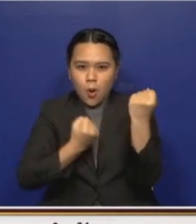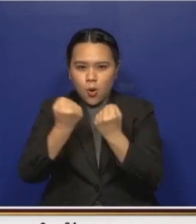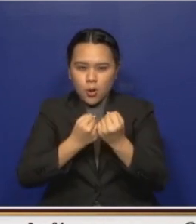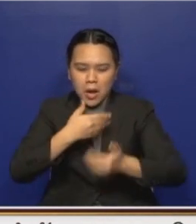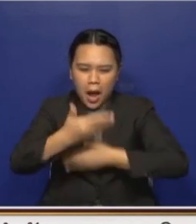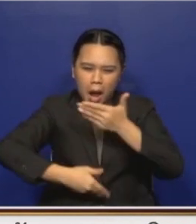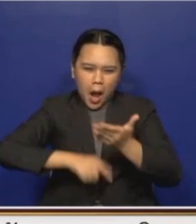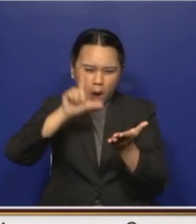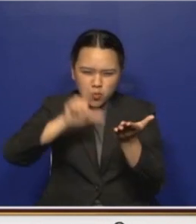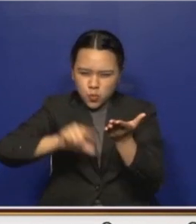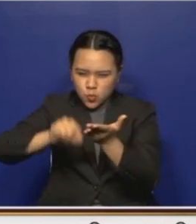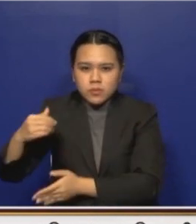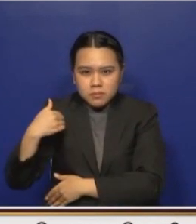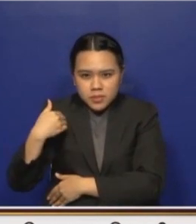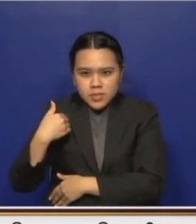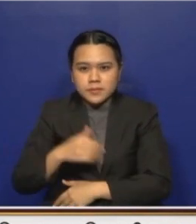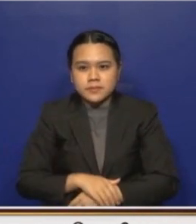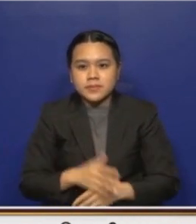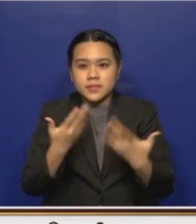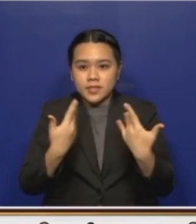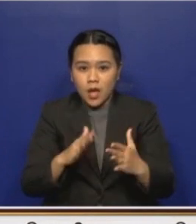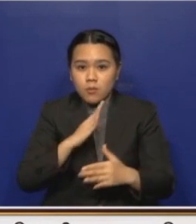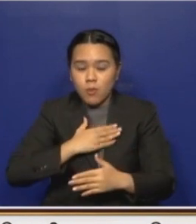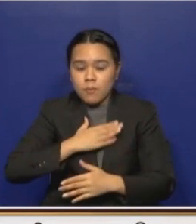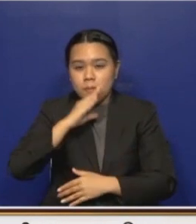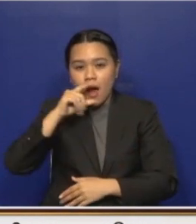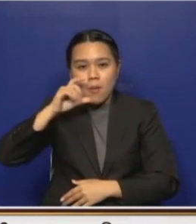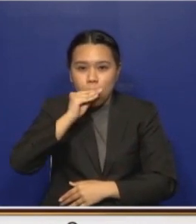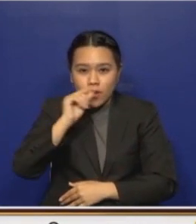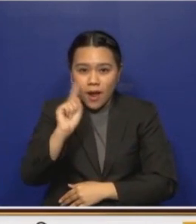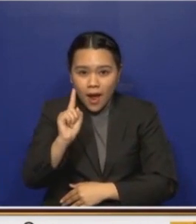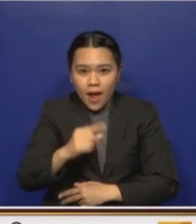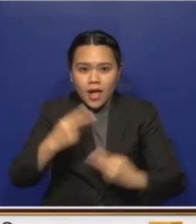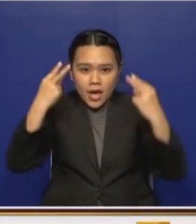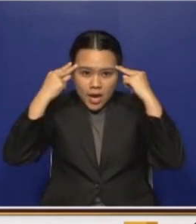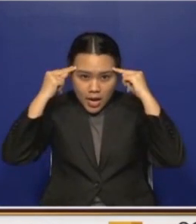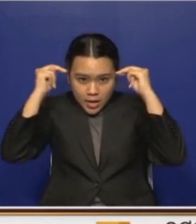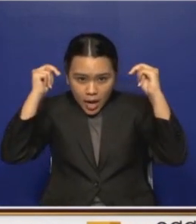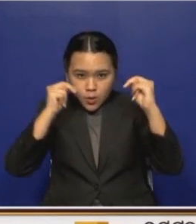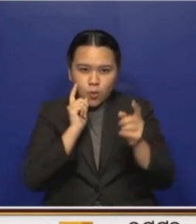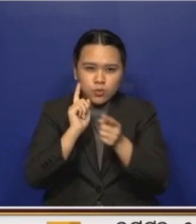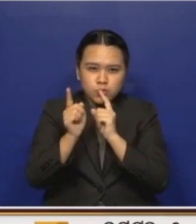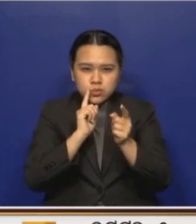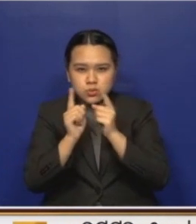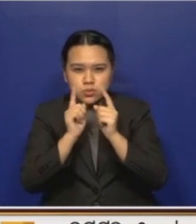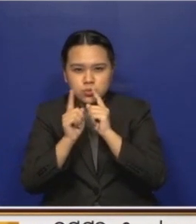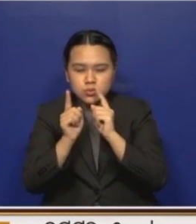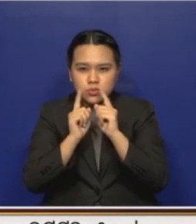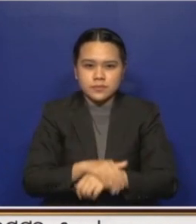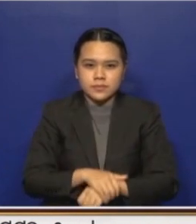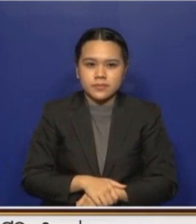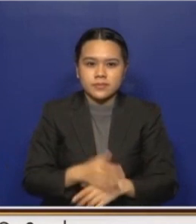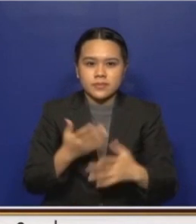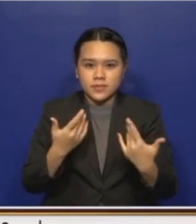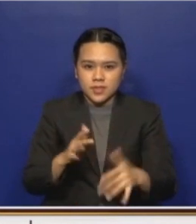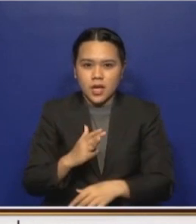อนนี้อุตสาหกรรมรถยนต์ทั้งโลกเขารู้ตัวเขาเลหลังขายรถสันดาปกันหมดฮะแล้วถูกเหลือเฟือฮะตรงนี้ผมย้ำอีก